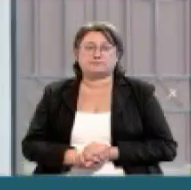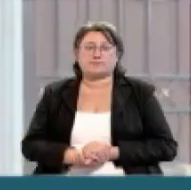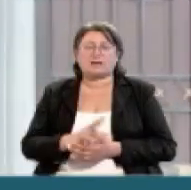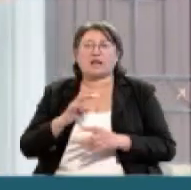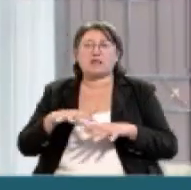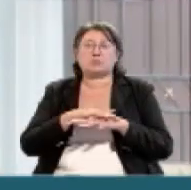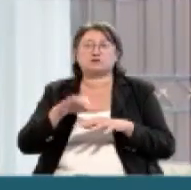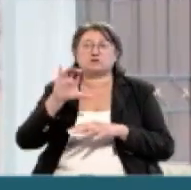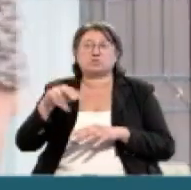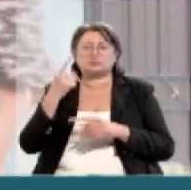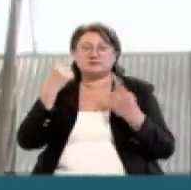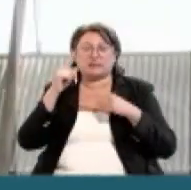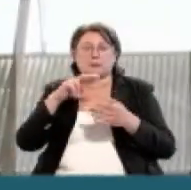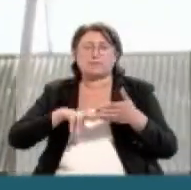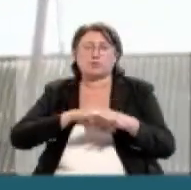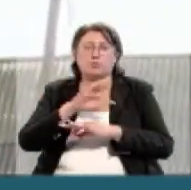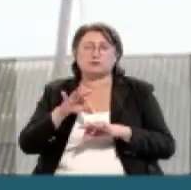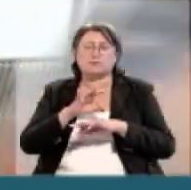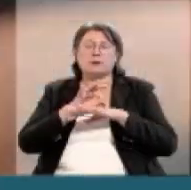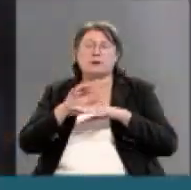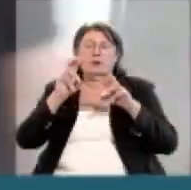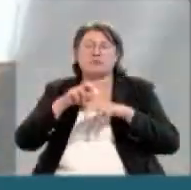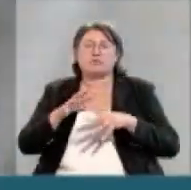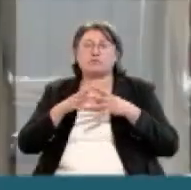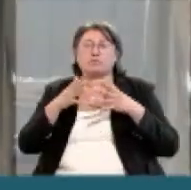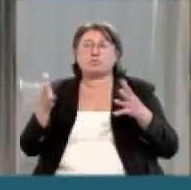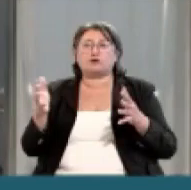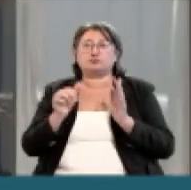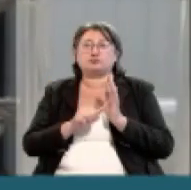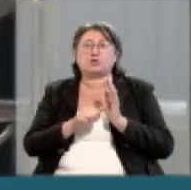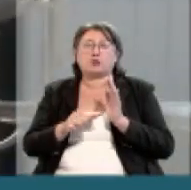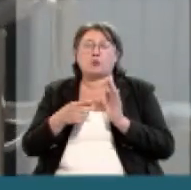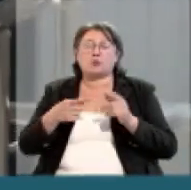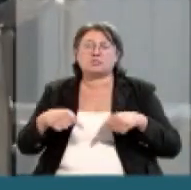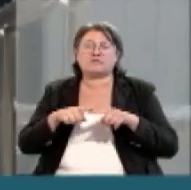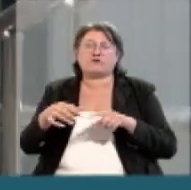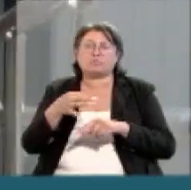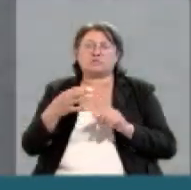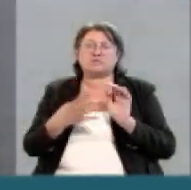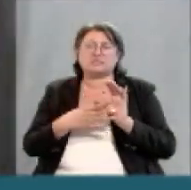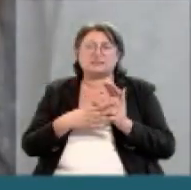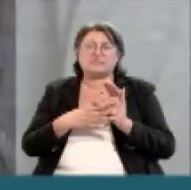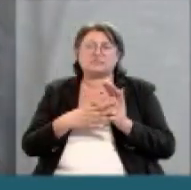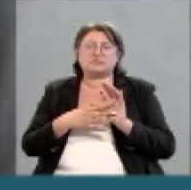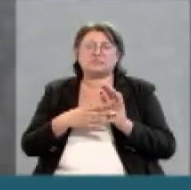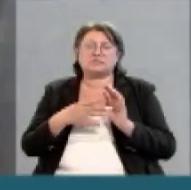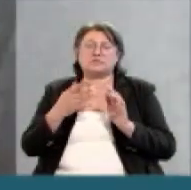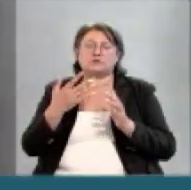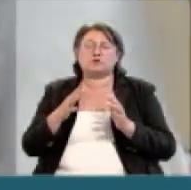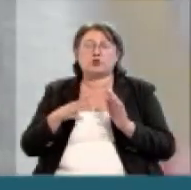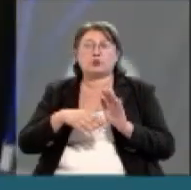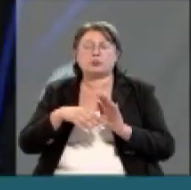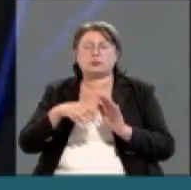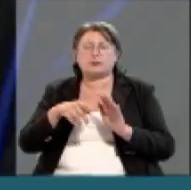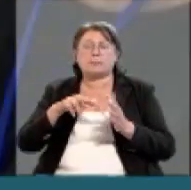Әлеуметтік идеялар мен жобалар жәрмеңкесінде облыстың 60-тан астам ұйымы өз бақтарын сынады. Арасынан 9 жоба үздік атанды. Оның бірі Асар